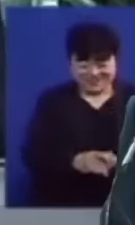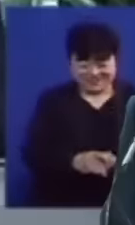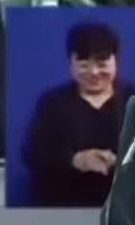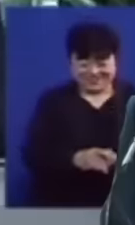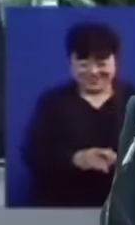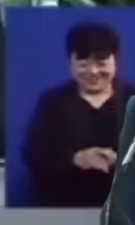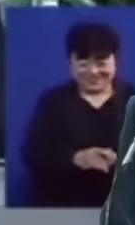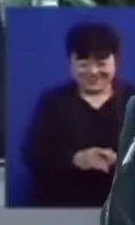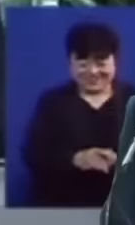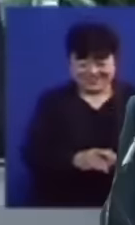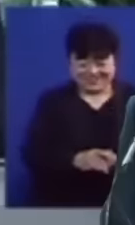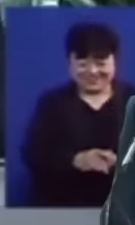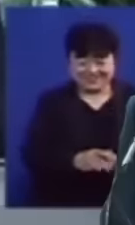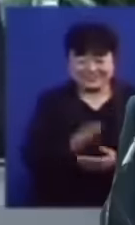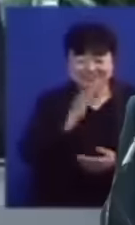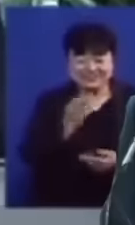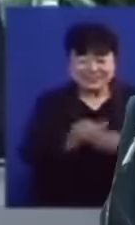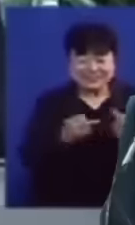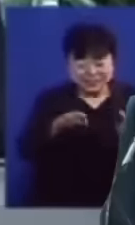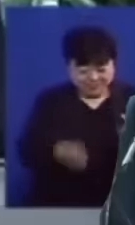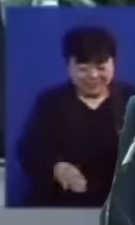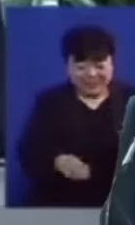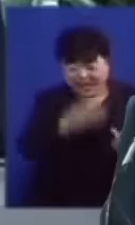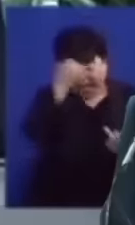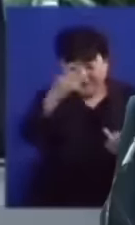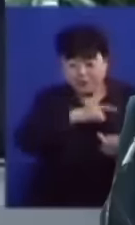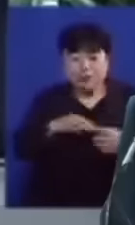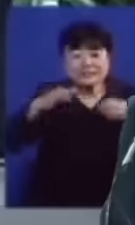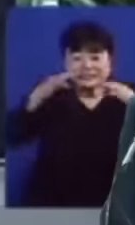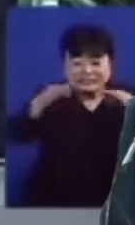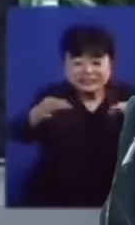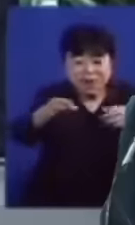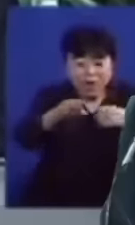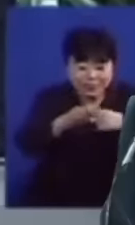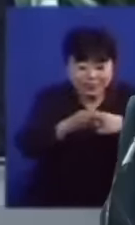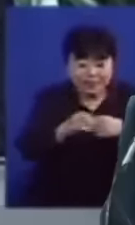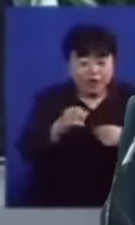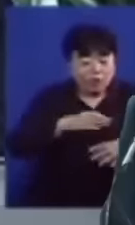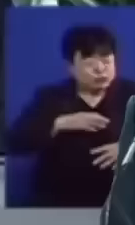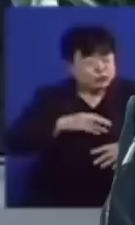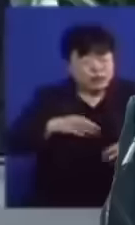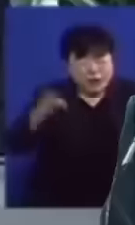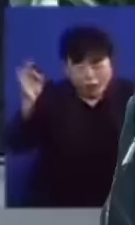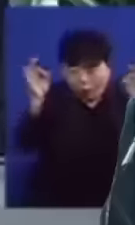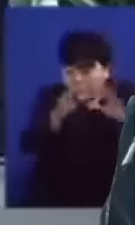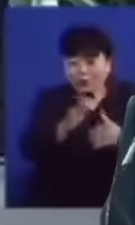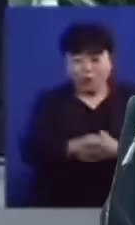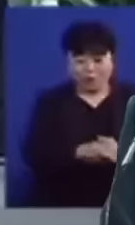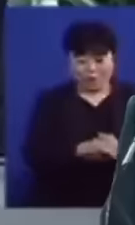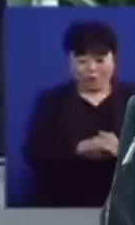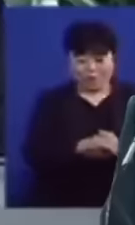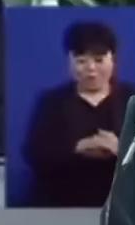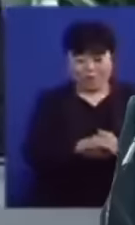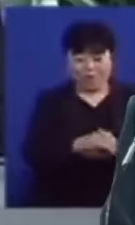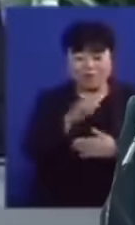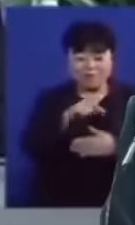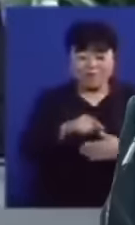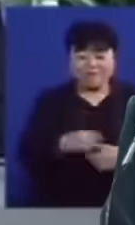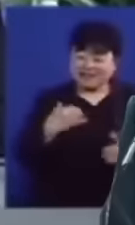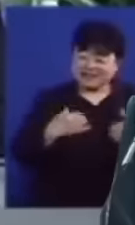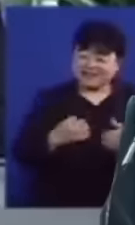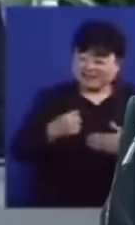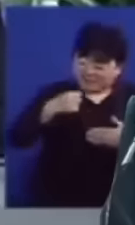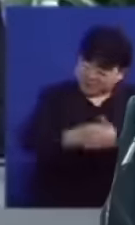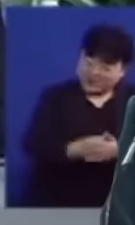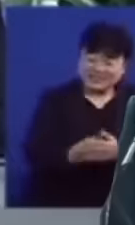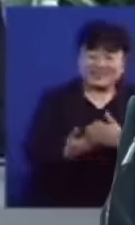그런데 그 산 밑에 와서 할머님의 그 음성만 들으면 두려움이 싹 사라져요. 마음에 기쁘고